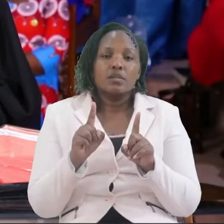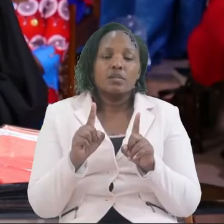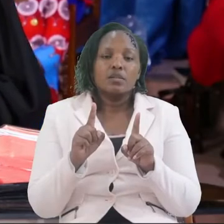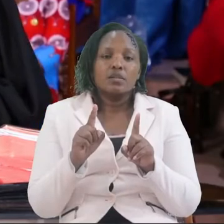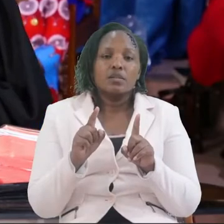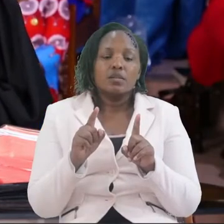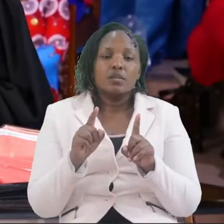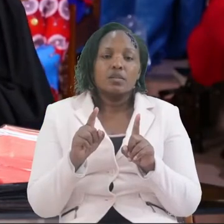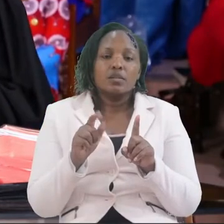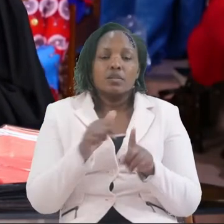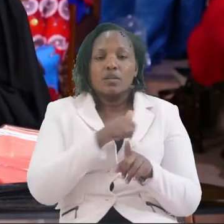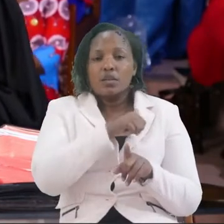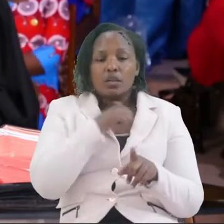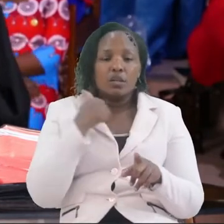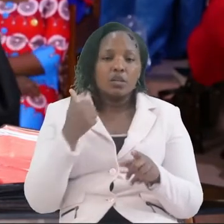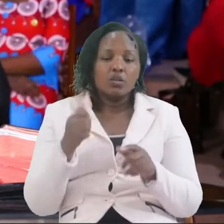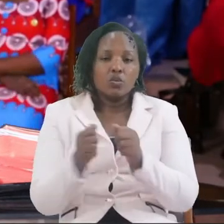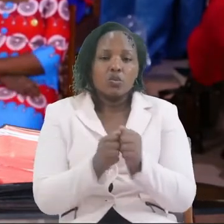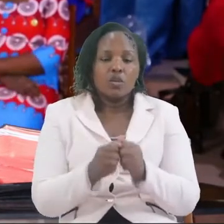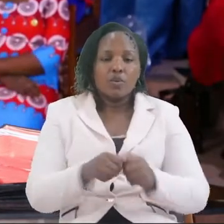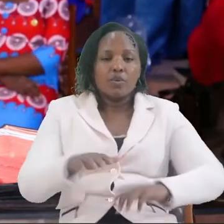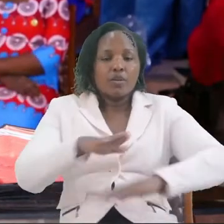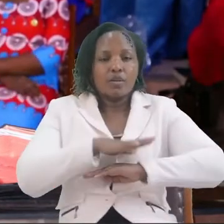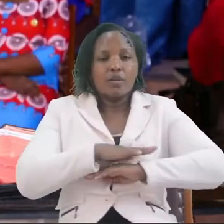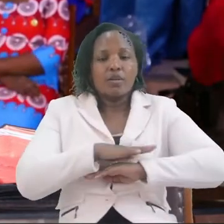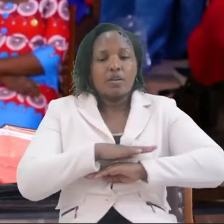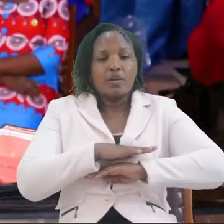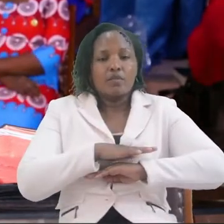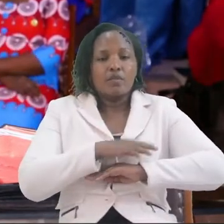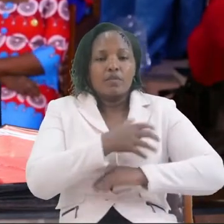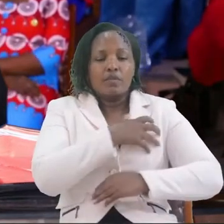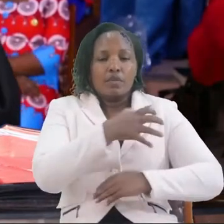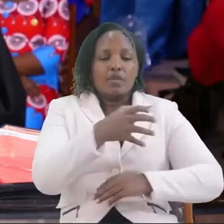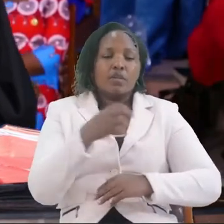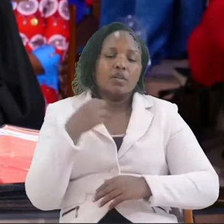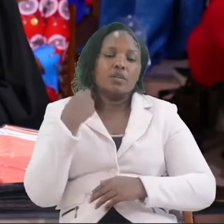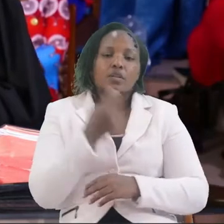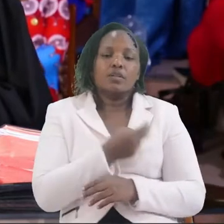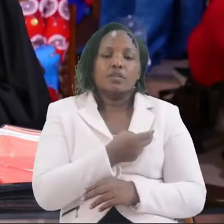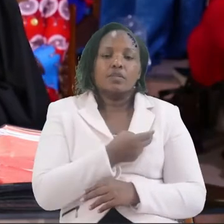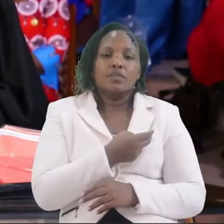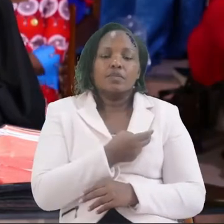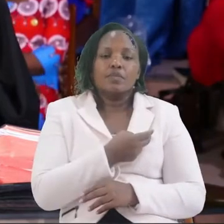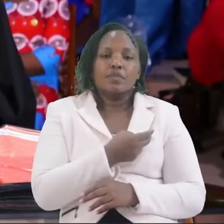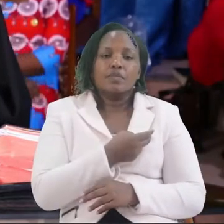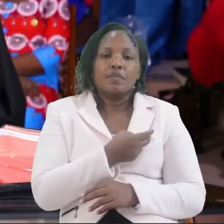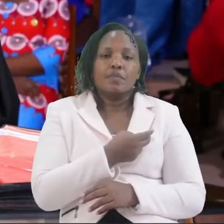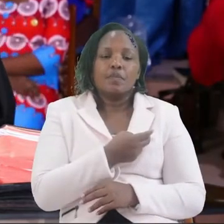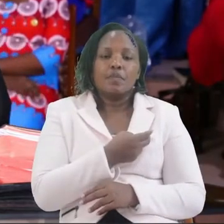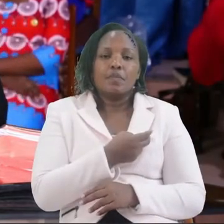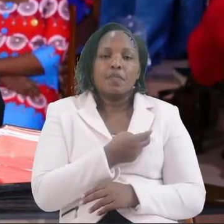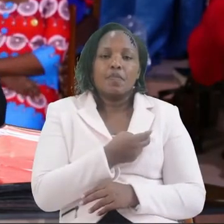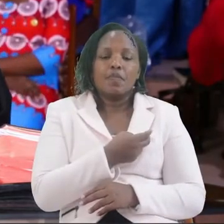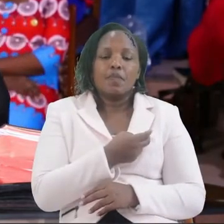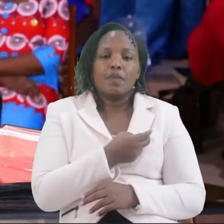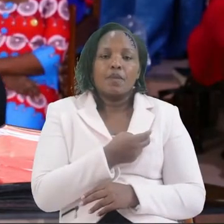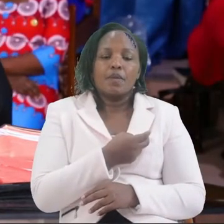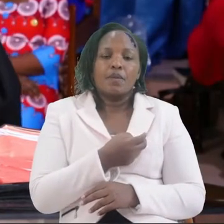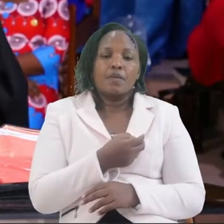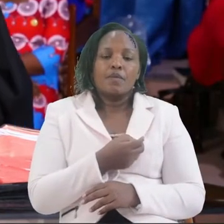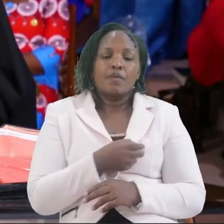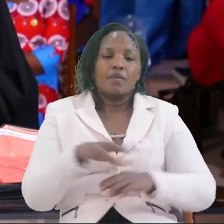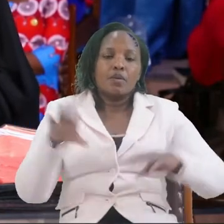utaua pamoja na kuridhika ni faida kubwa. Utaua pamoja na